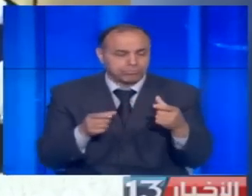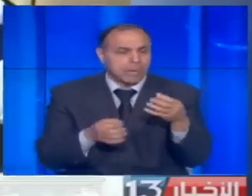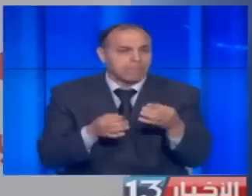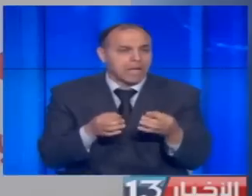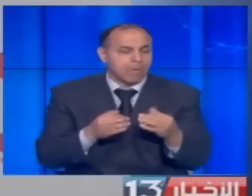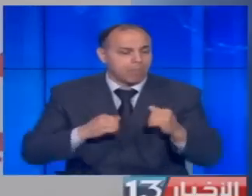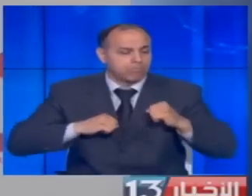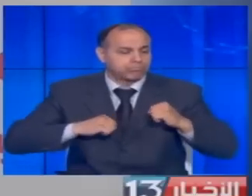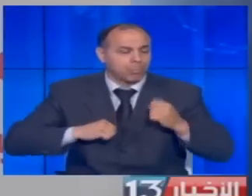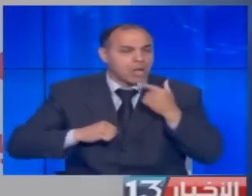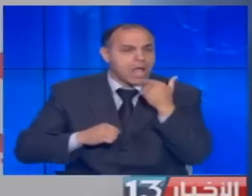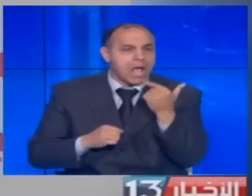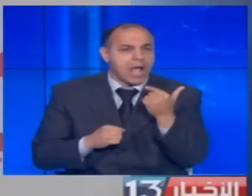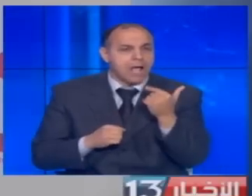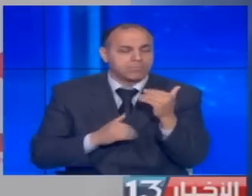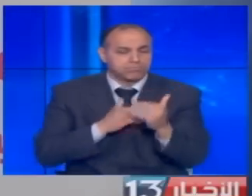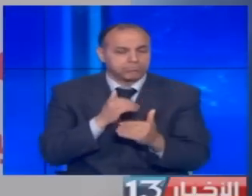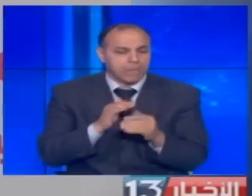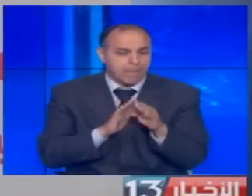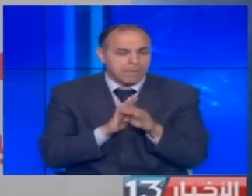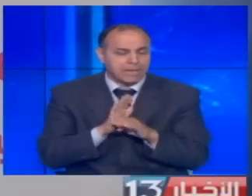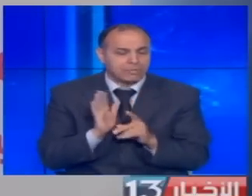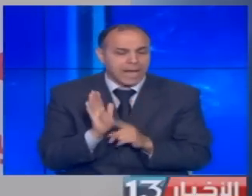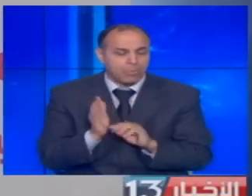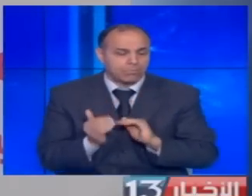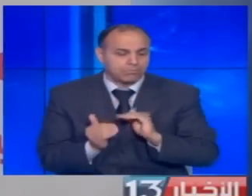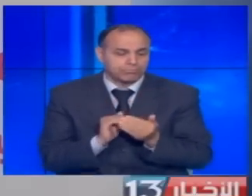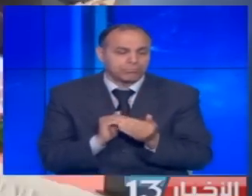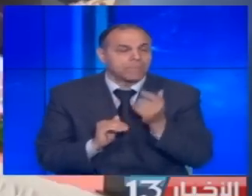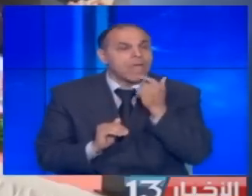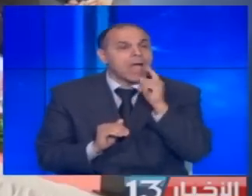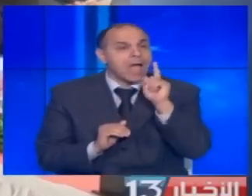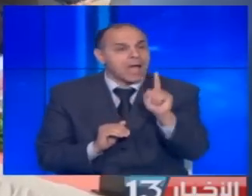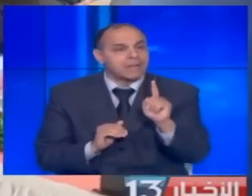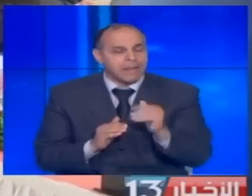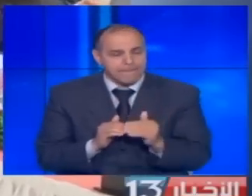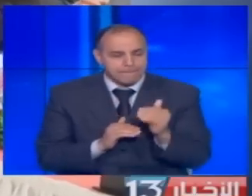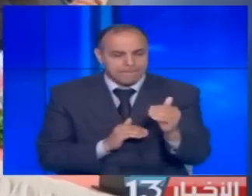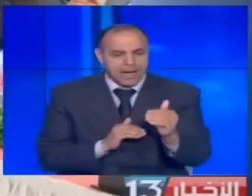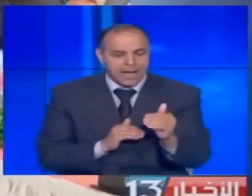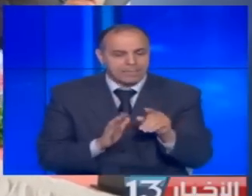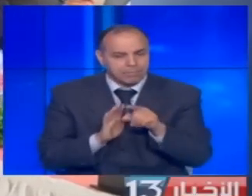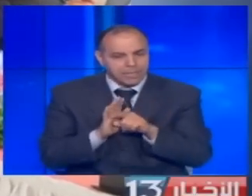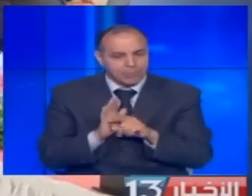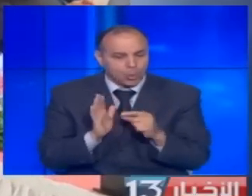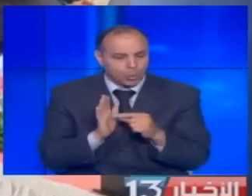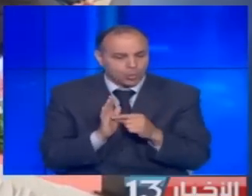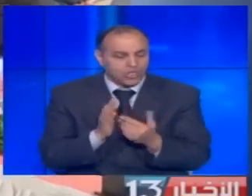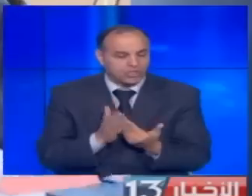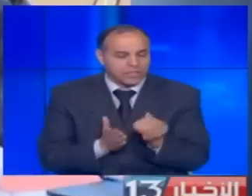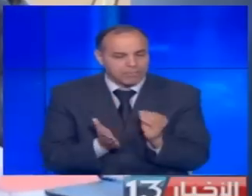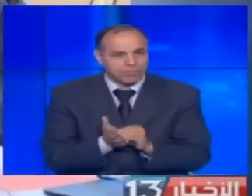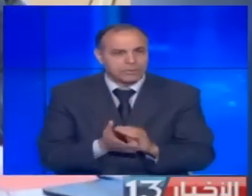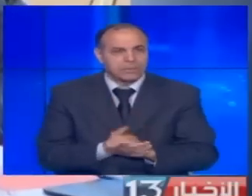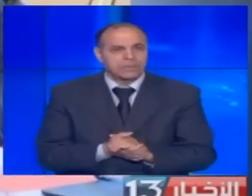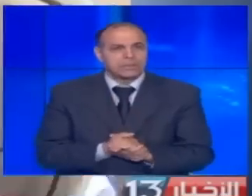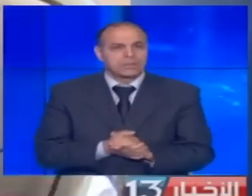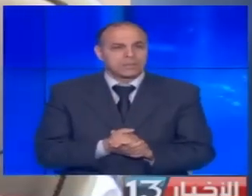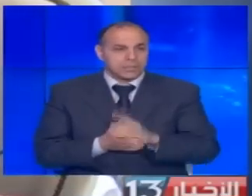العليا منها تطوير المنظومه القانونيه خاصه مع تركيز المنظومه الدستوريه الجديده